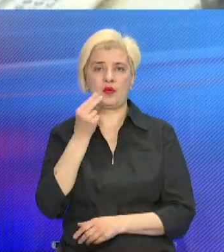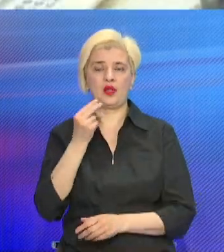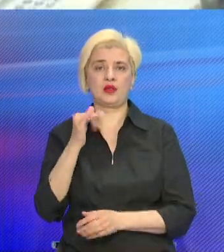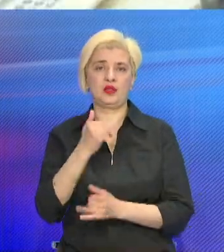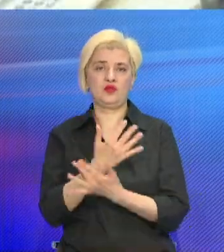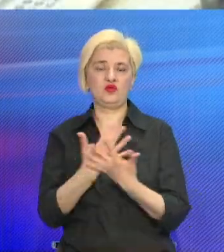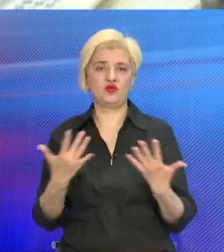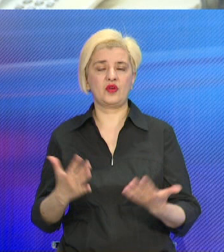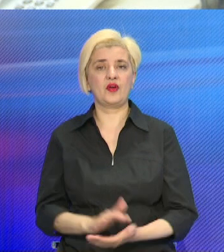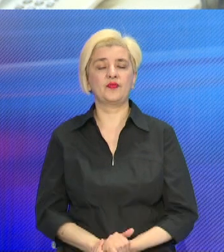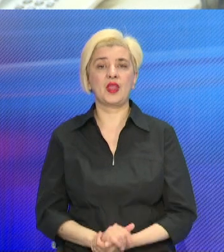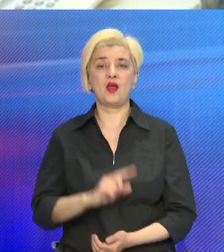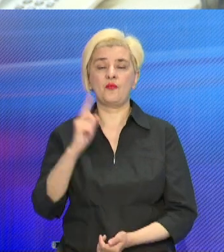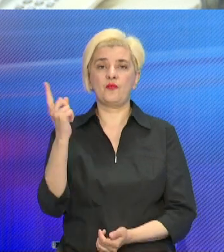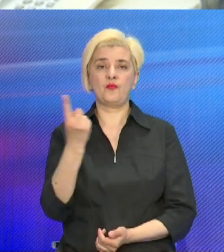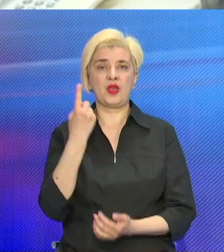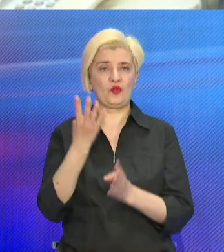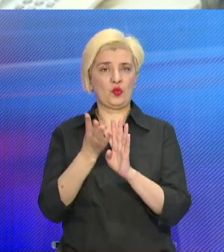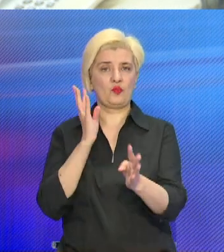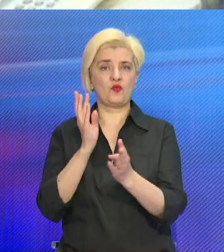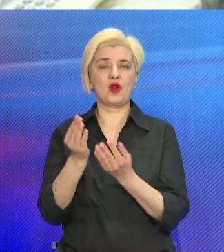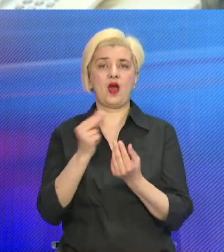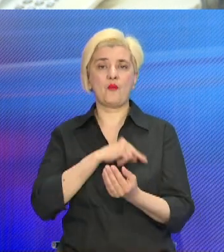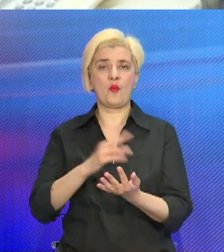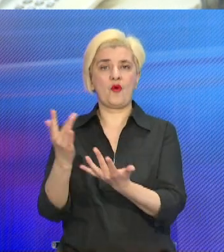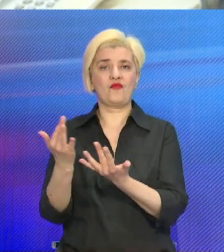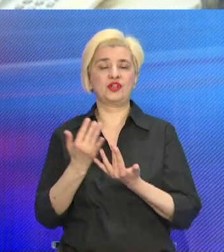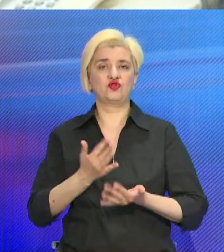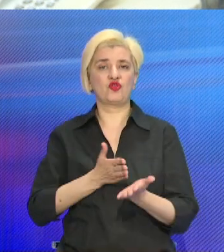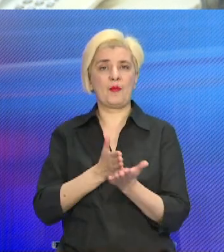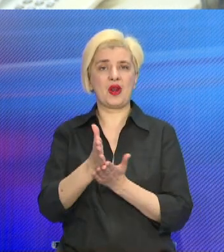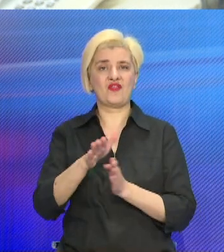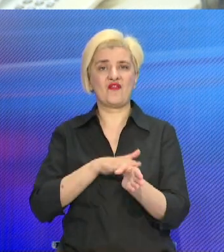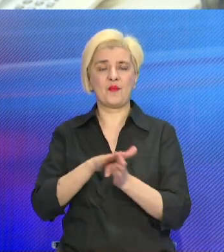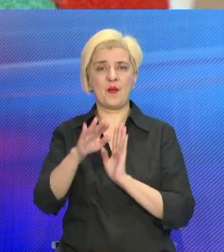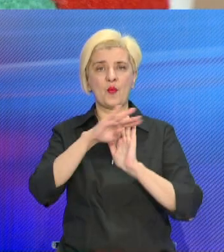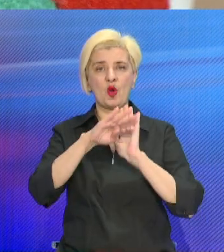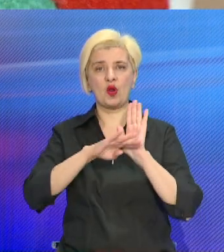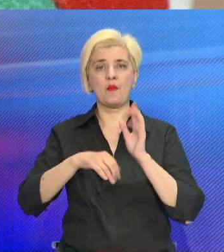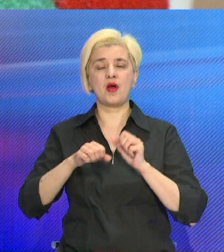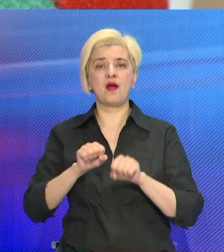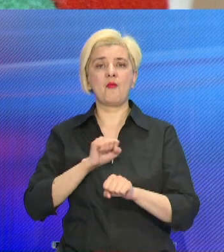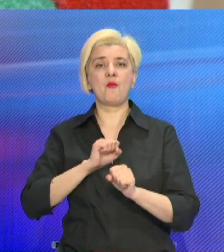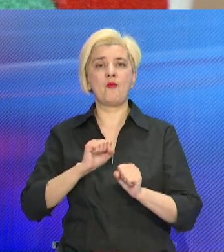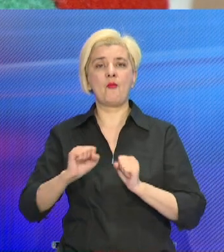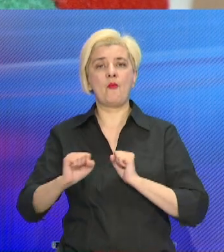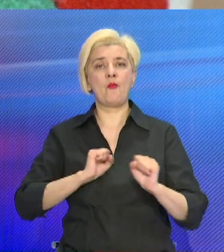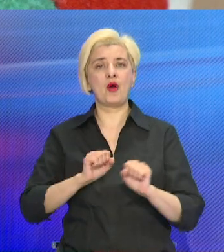В первую очередь наша работа по вовлечению направлена на выполнение программы правительства, которая